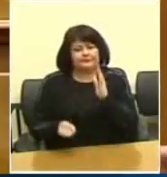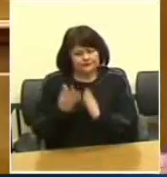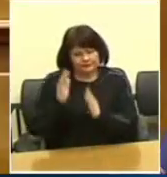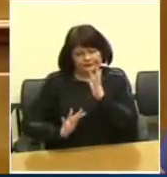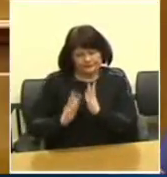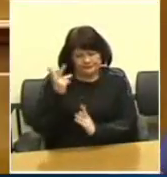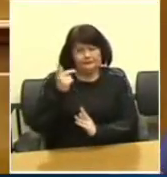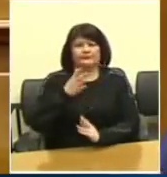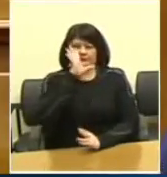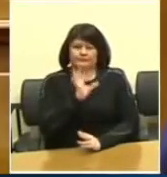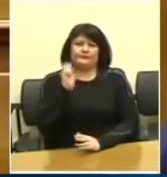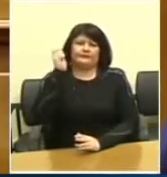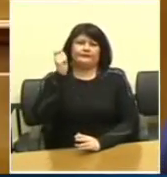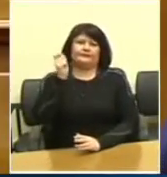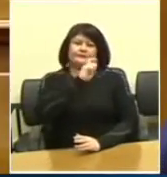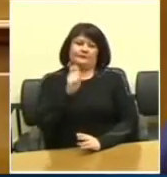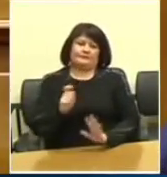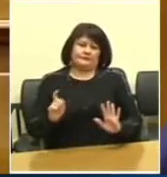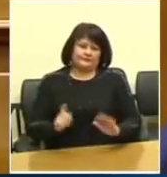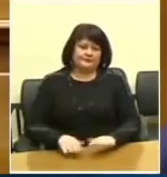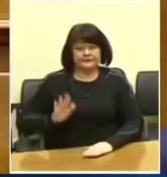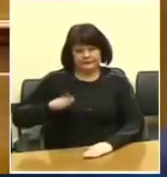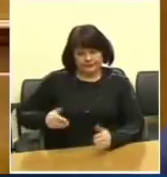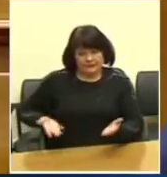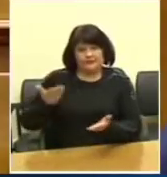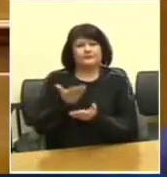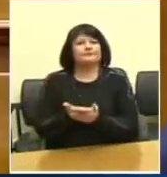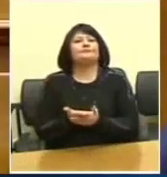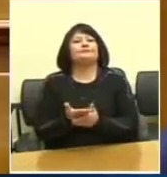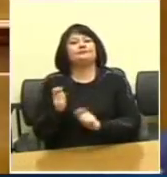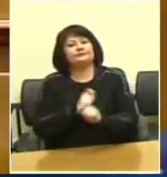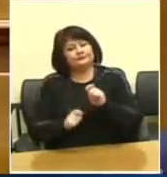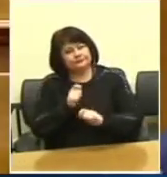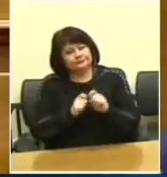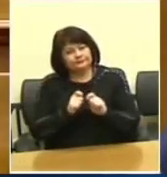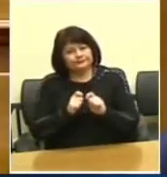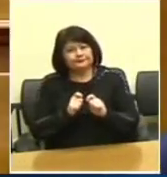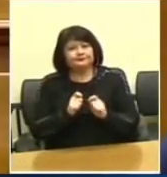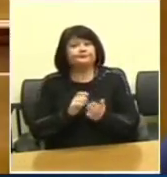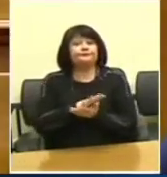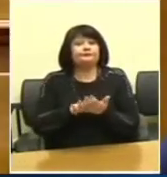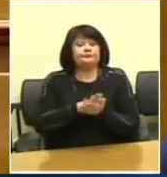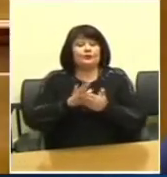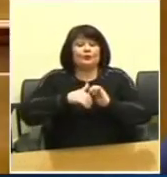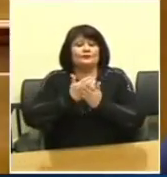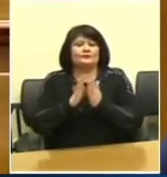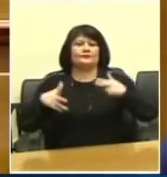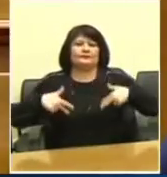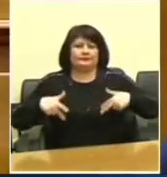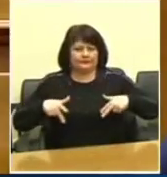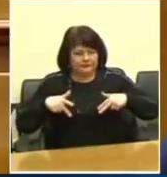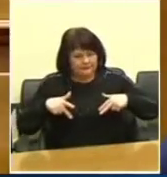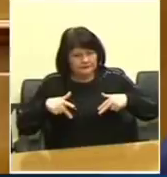πολιτικής. Τέλος, με την πρότασή μας για την κατοχύρωση της θρησκευτικής ουδετερότητας του κράτους και